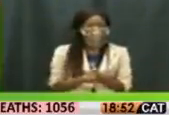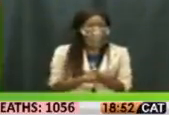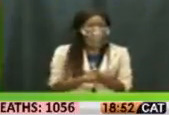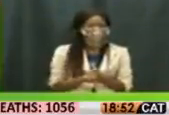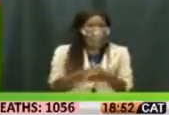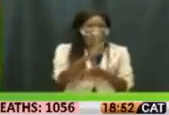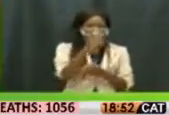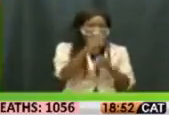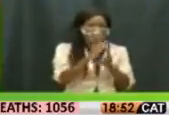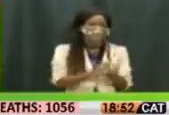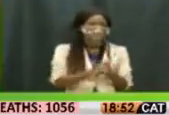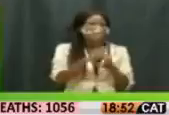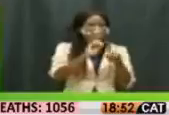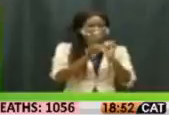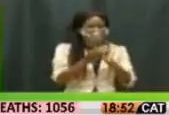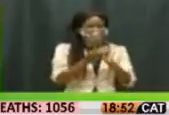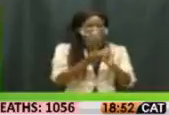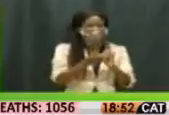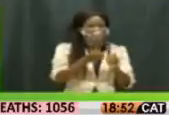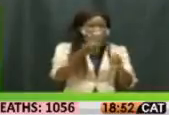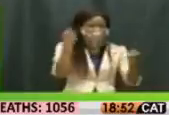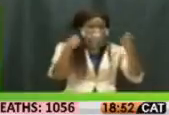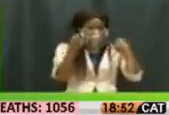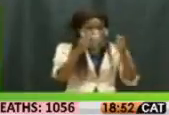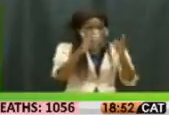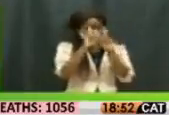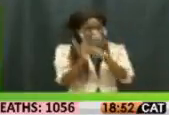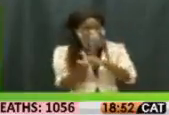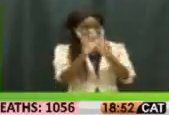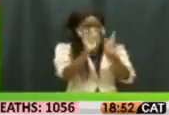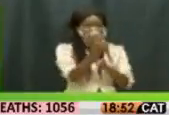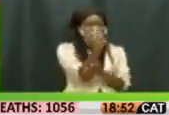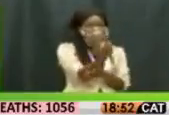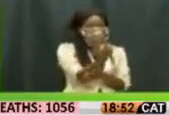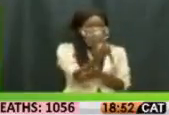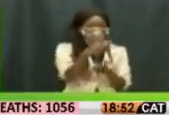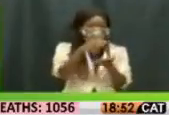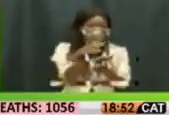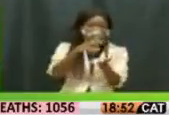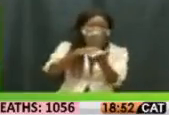zinachitika kucholo mtu mmodzi kunkatabe mtu mmodzi